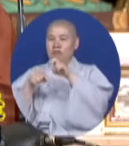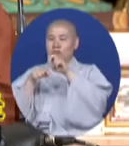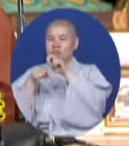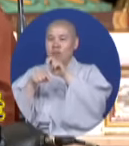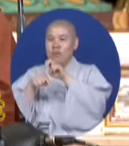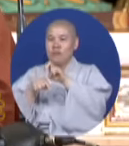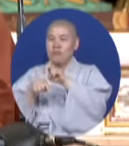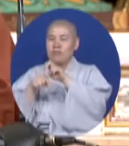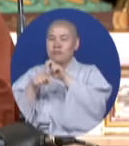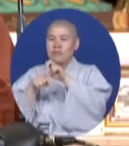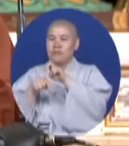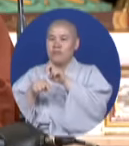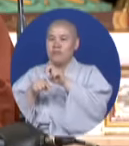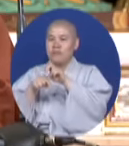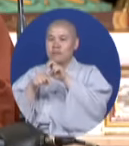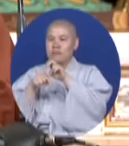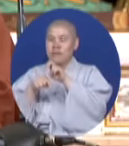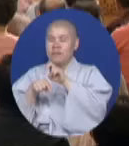우